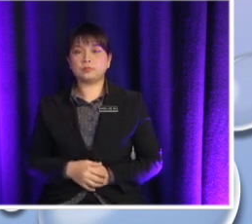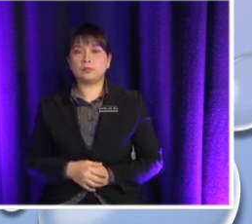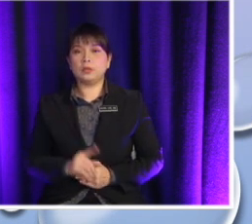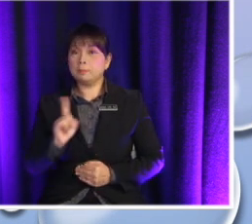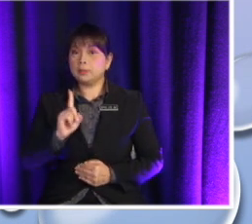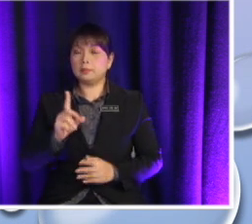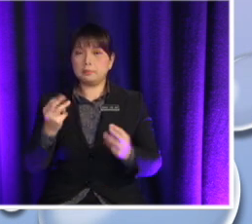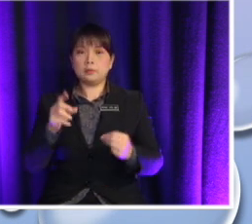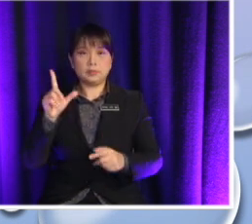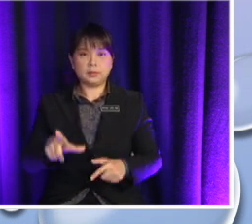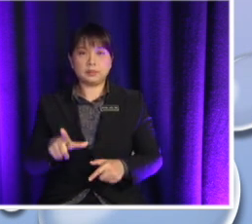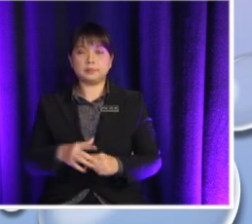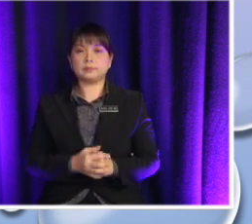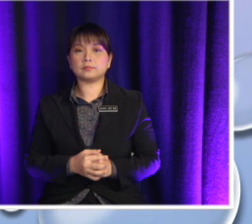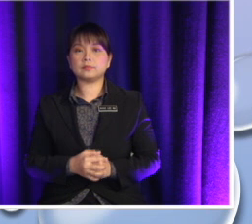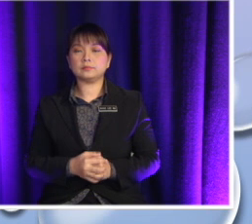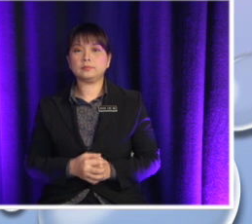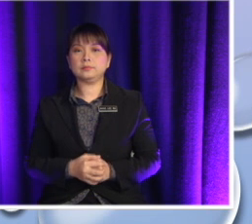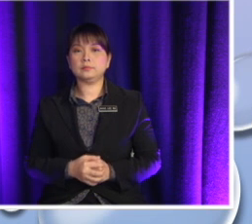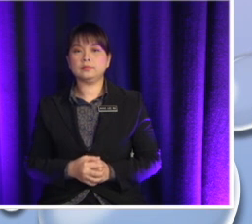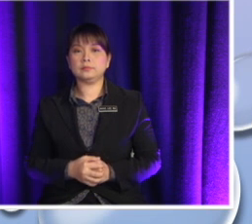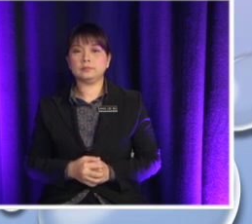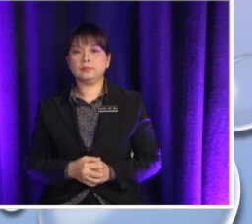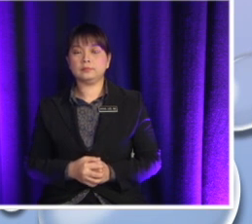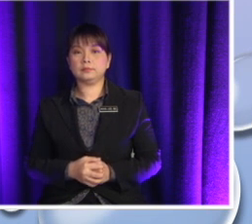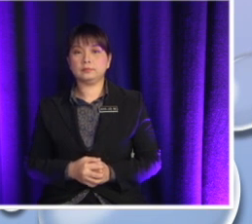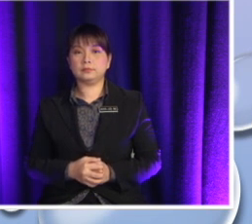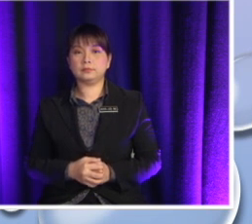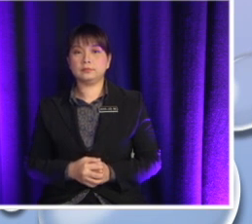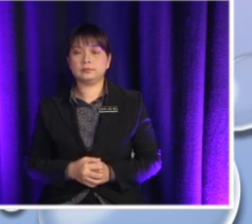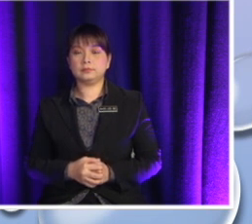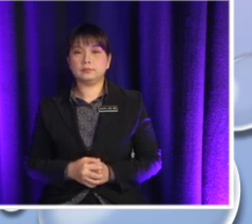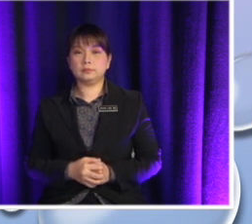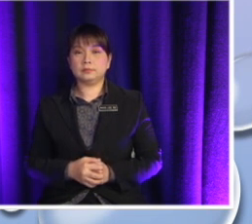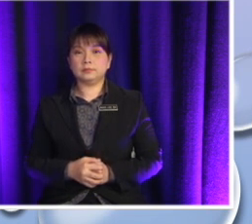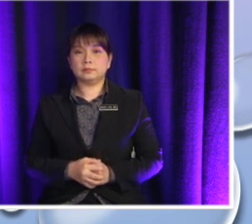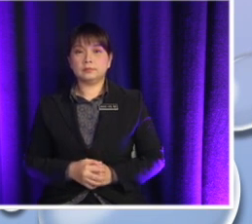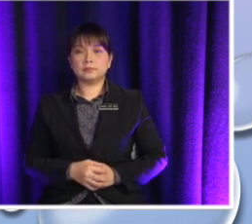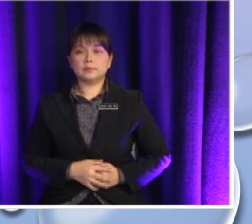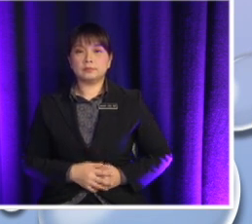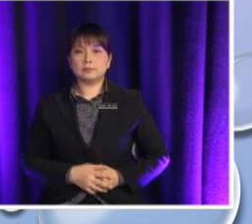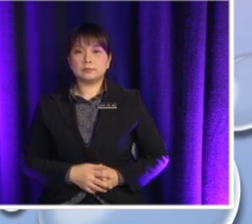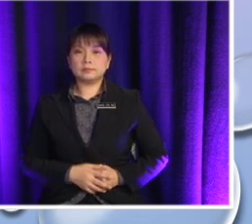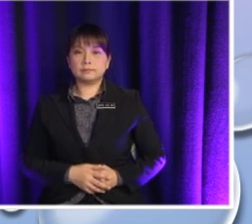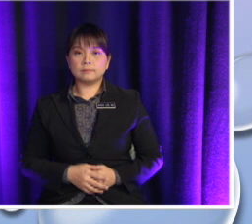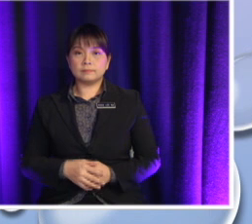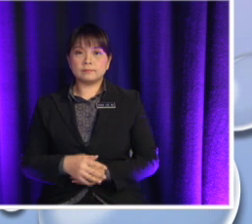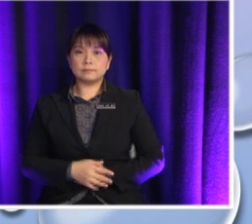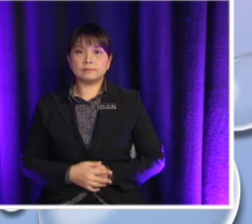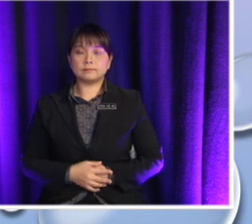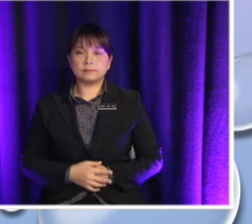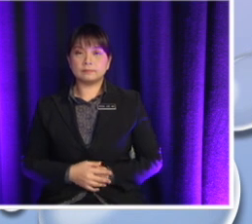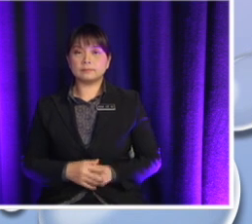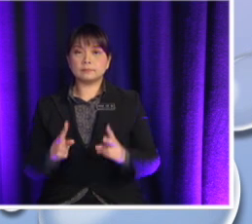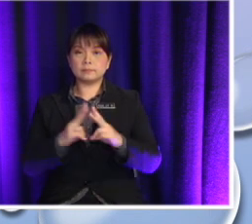dia ada dua tamatan, satu di bumi, satu lagi pada sambungan dua komponen tadi kan? Ya cikgu. Okey, so yang paling mudah